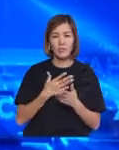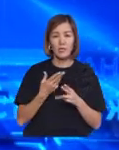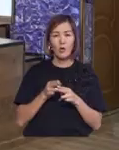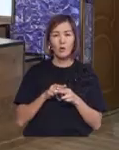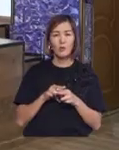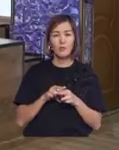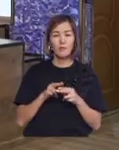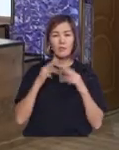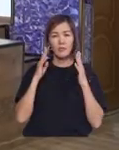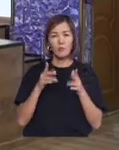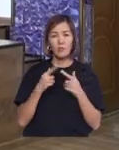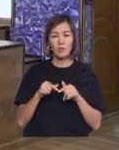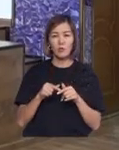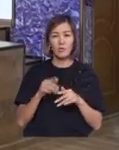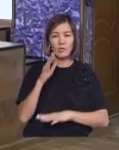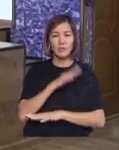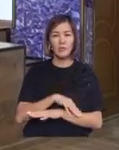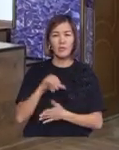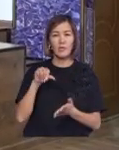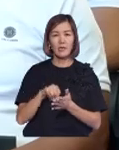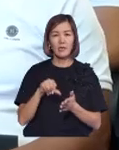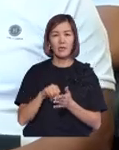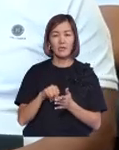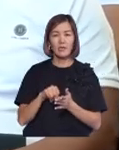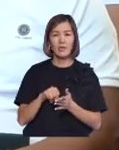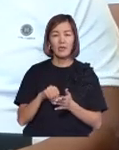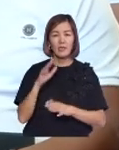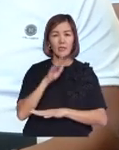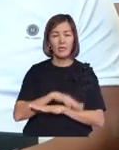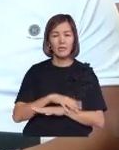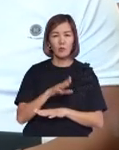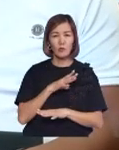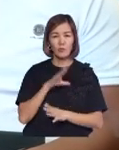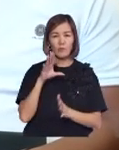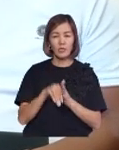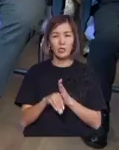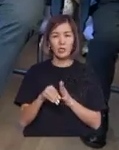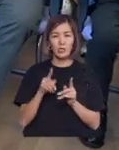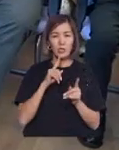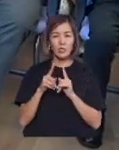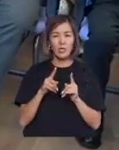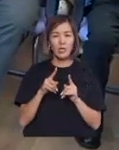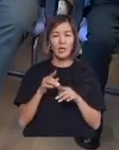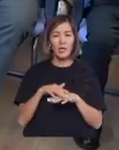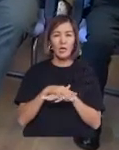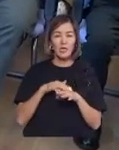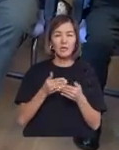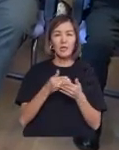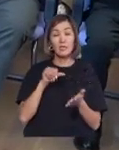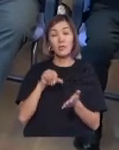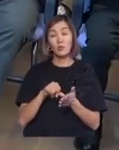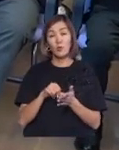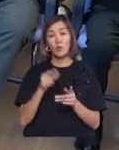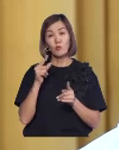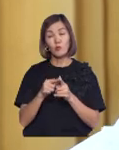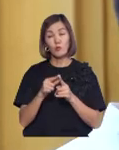Осы мәселеге баса назар аударған ұйымдастырушылар семинарға арнайы ораторлықты дәріс қосты. Жиында көпшілік алдында сөйлеу дағдылары